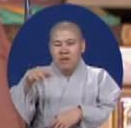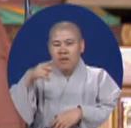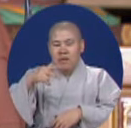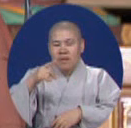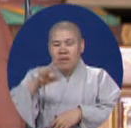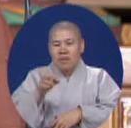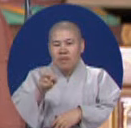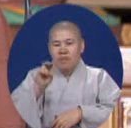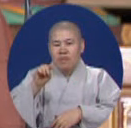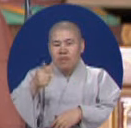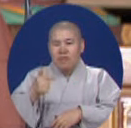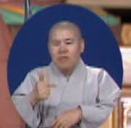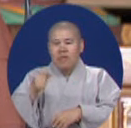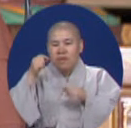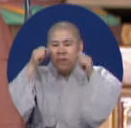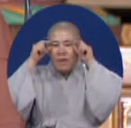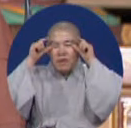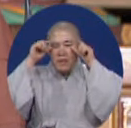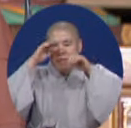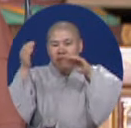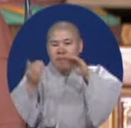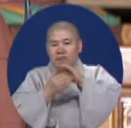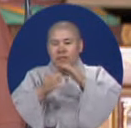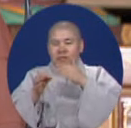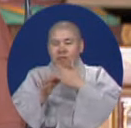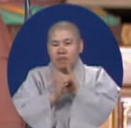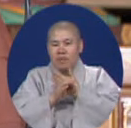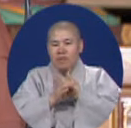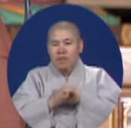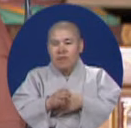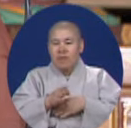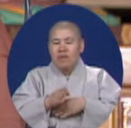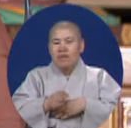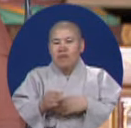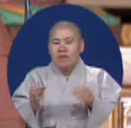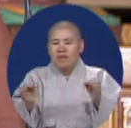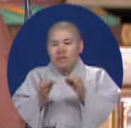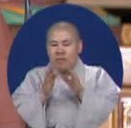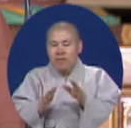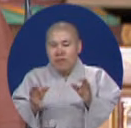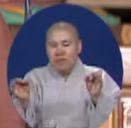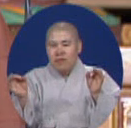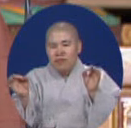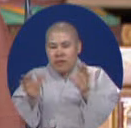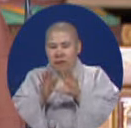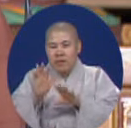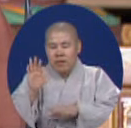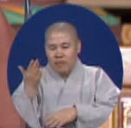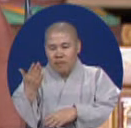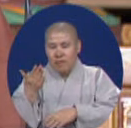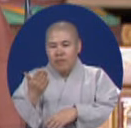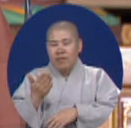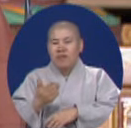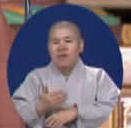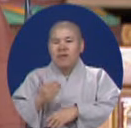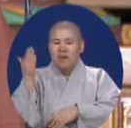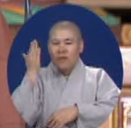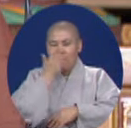곧 없어지나니라. 거기 안 따라가면요, 그 생각이 언제 없어지는지 모르게 그냥 씻은 듯이